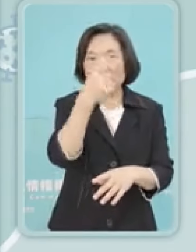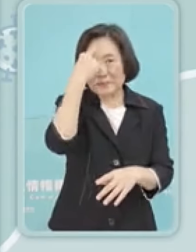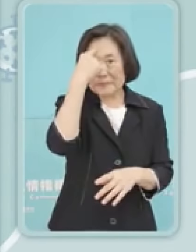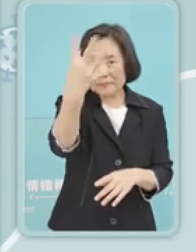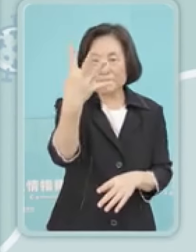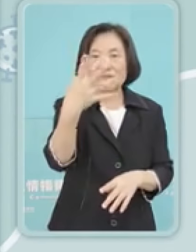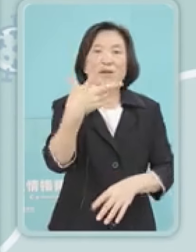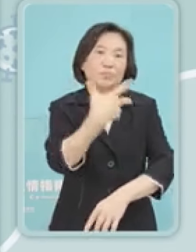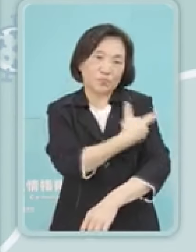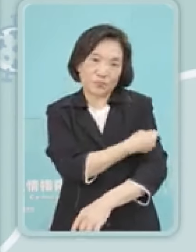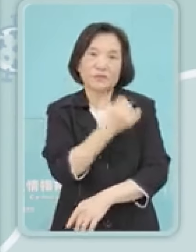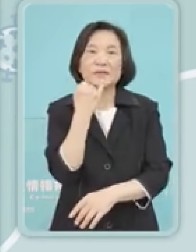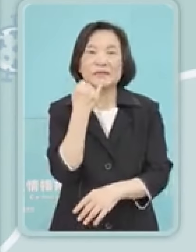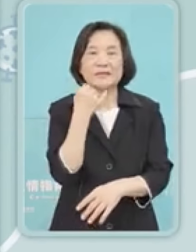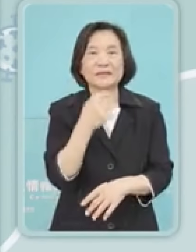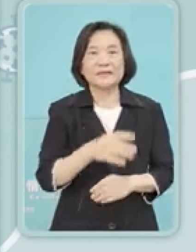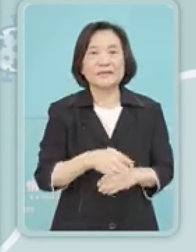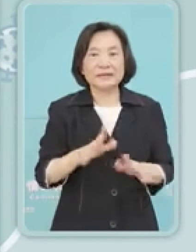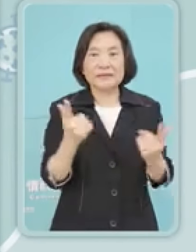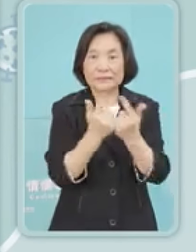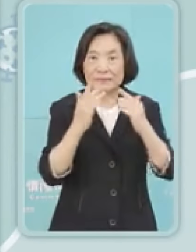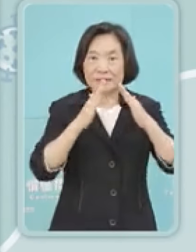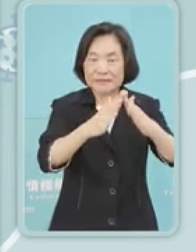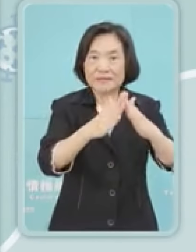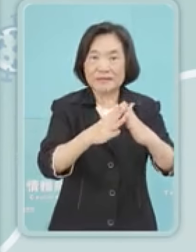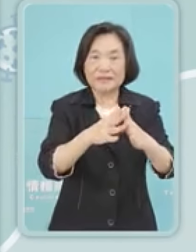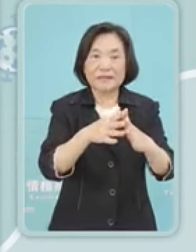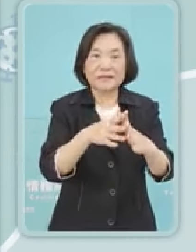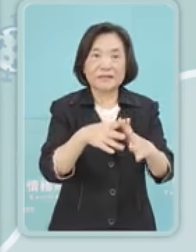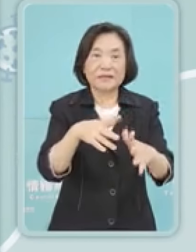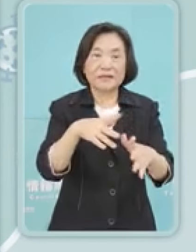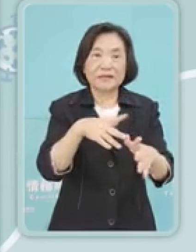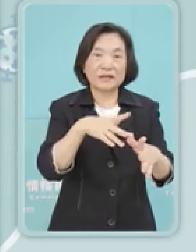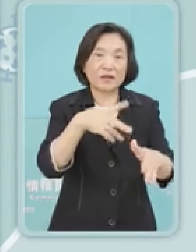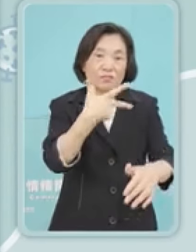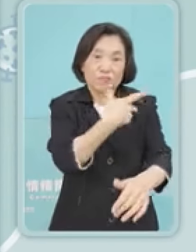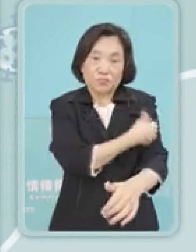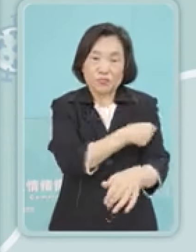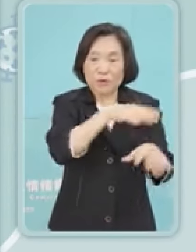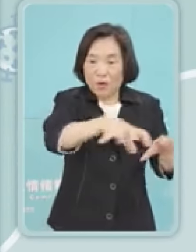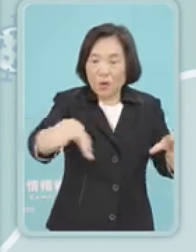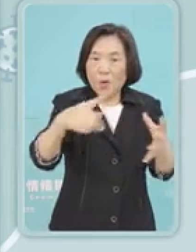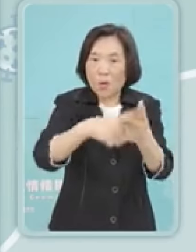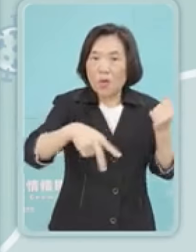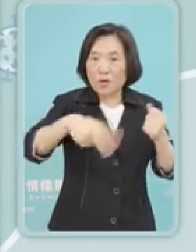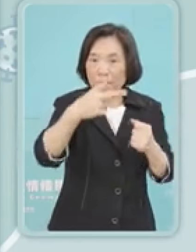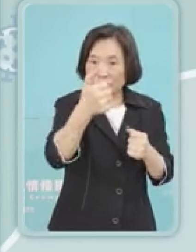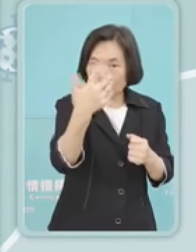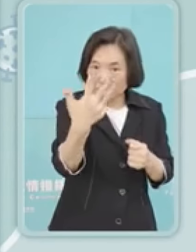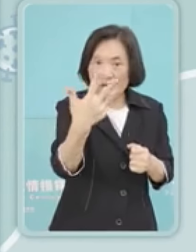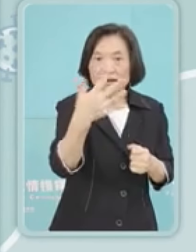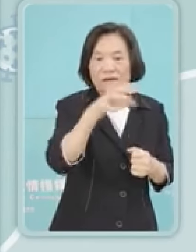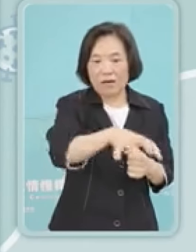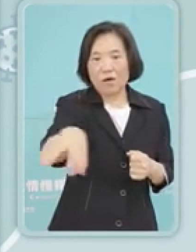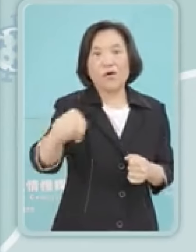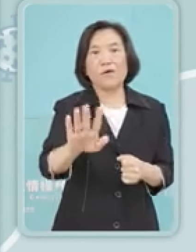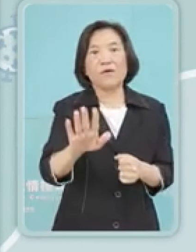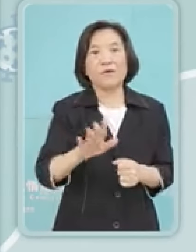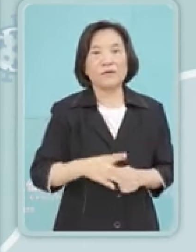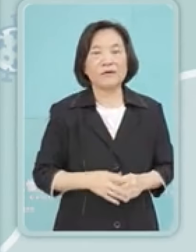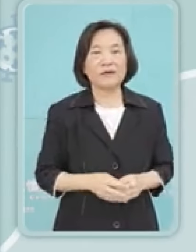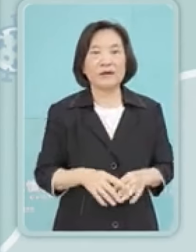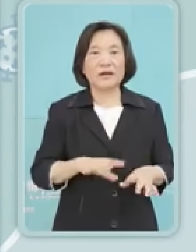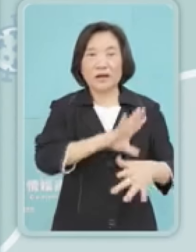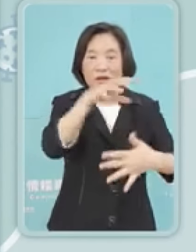打。那我们这一次哈，整个台北市的注射点哦，达到了258个接种点。那么